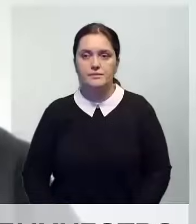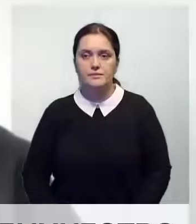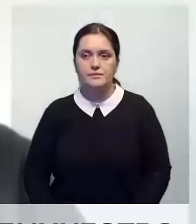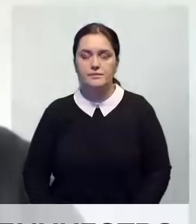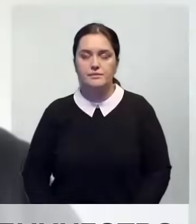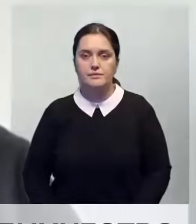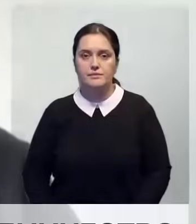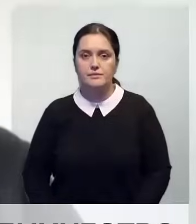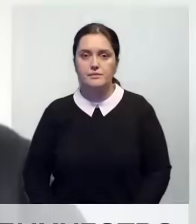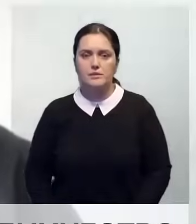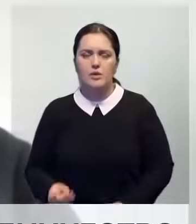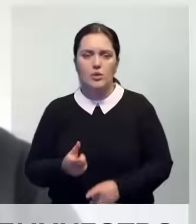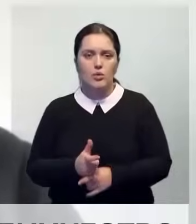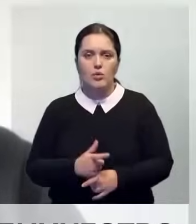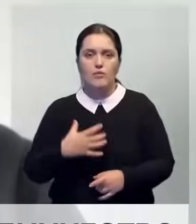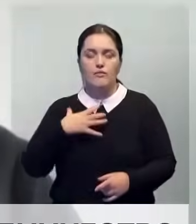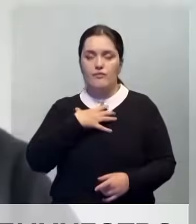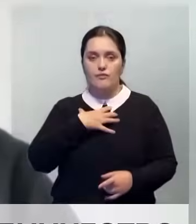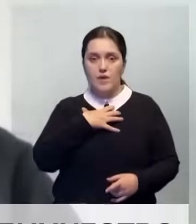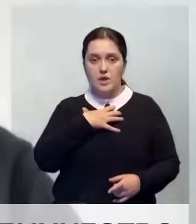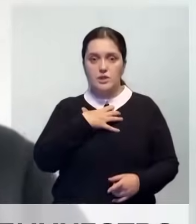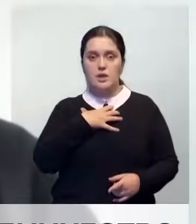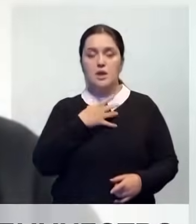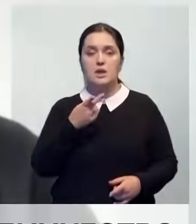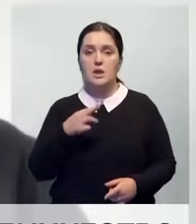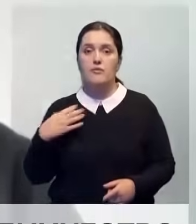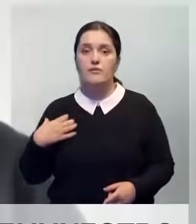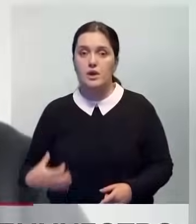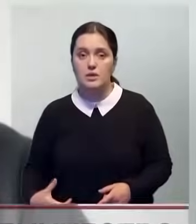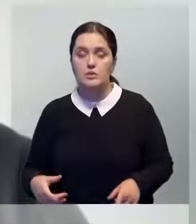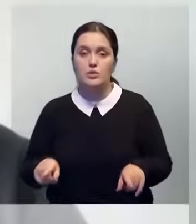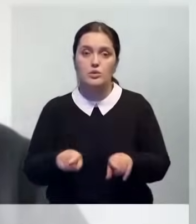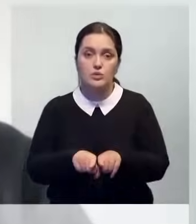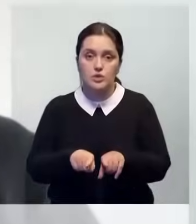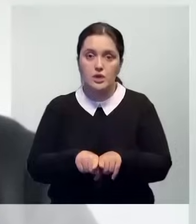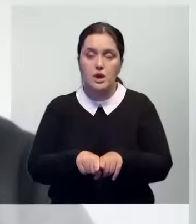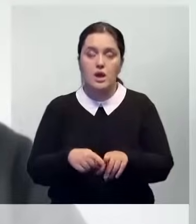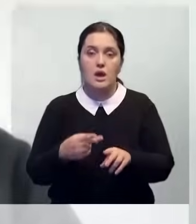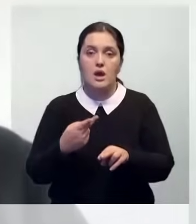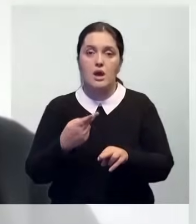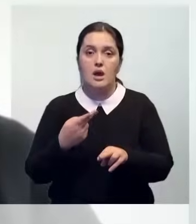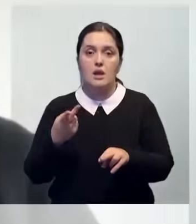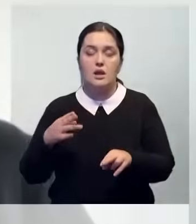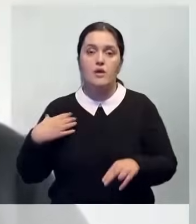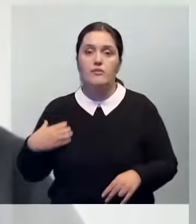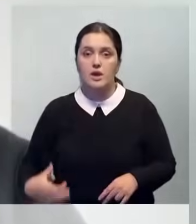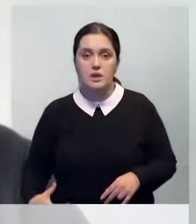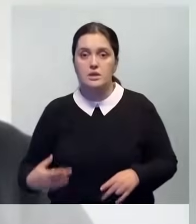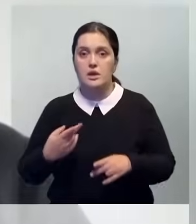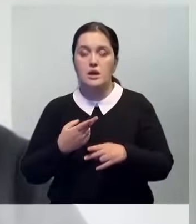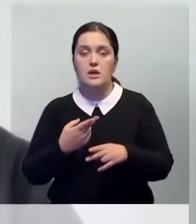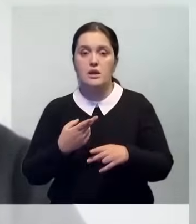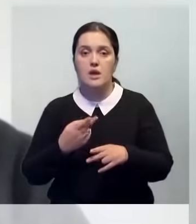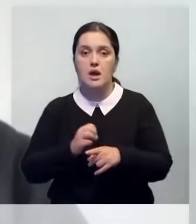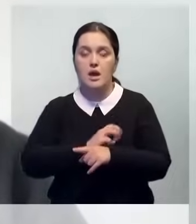Этот визит очень значим для нашей страны, поскольку и для Франции тоже. Поскольку ключевым вопросом для Франции сейчас является